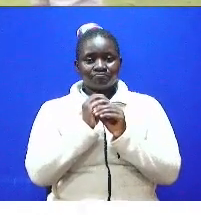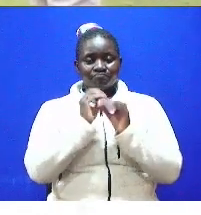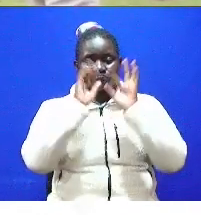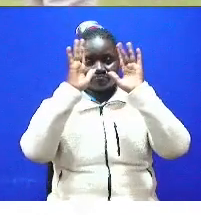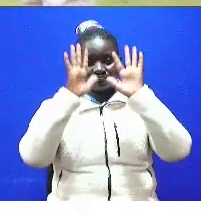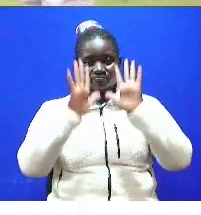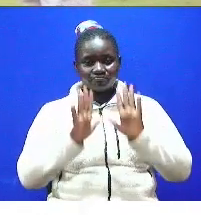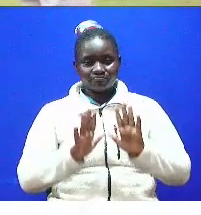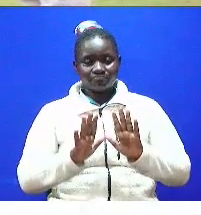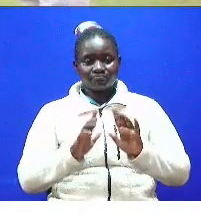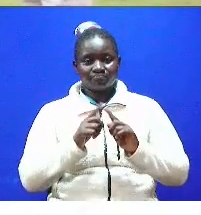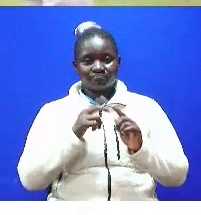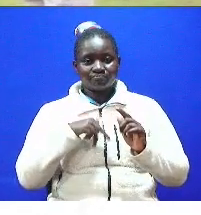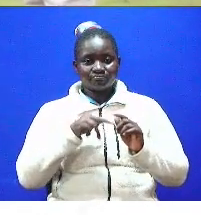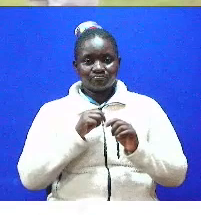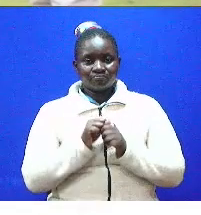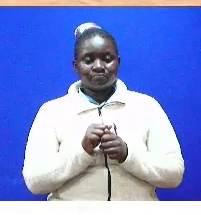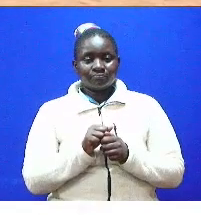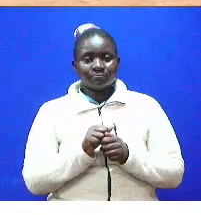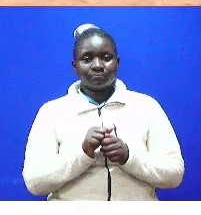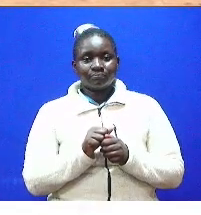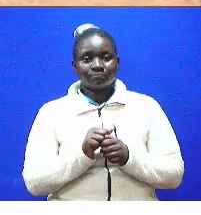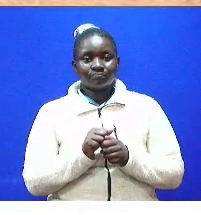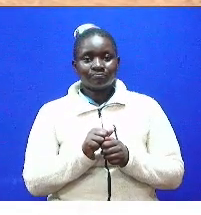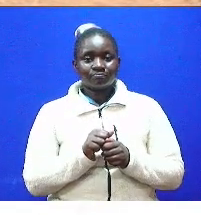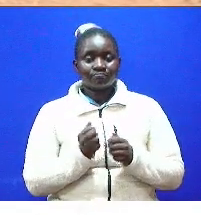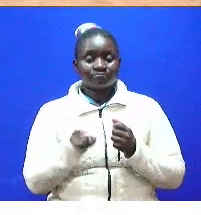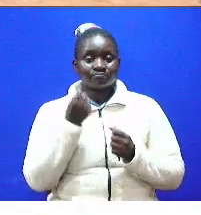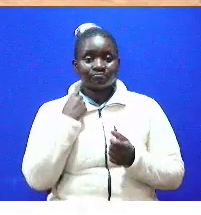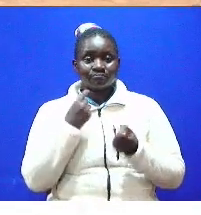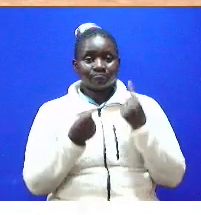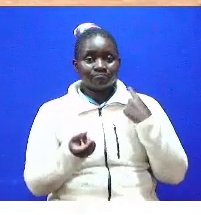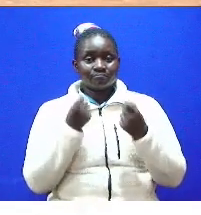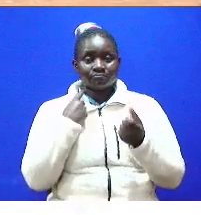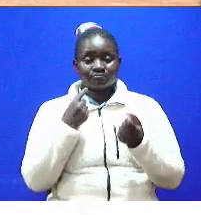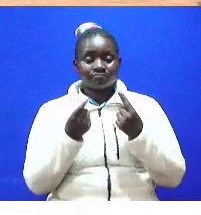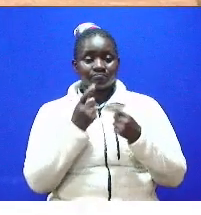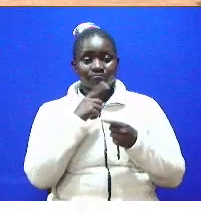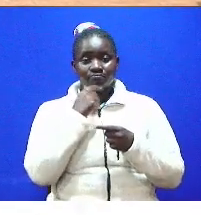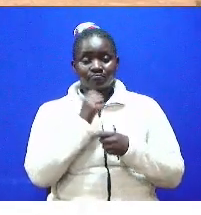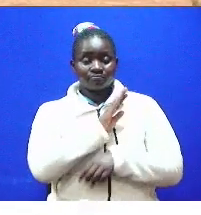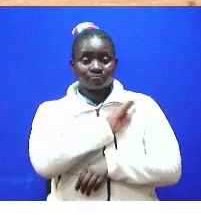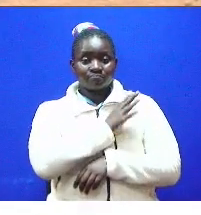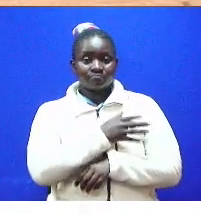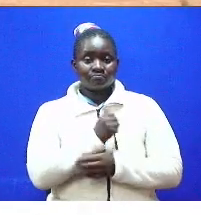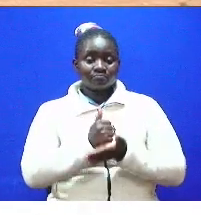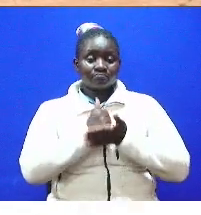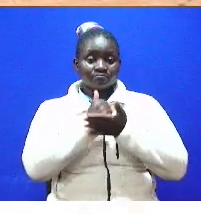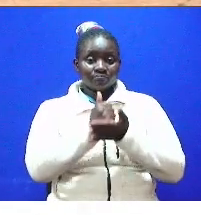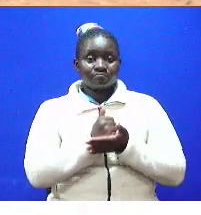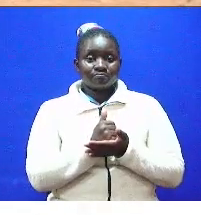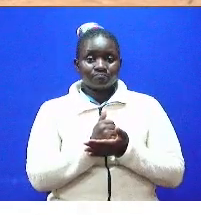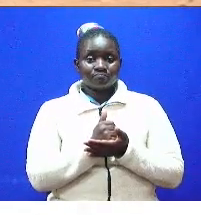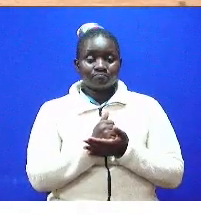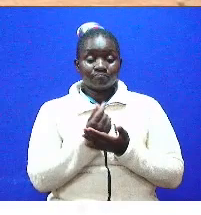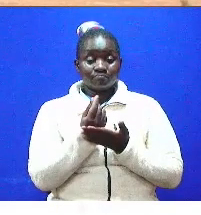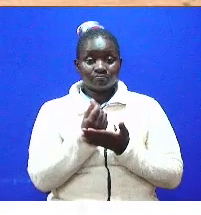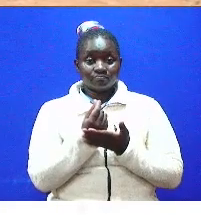ire nanto rubitu kunyara to tore kitai kia bana bagia bake ba bate chinguru otorore ira mabira ngatiga tobega rugento gake